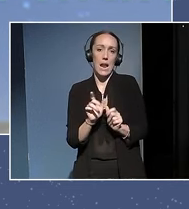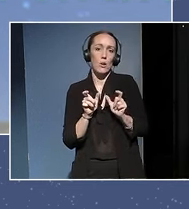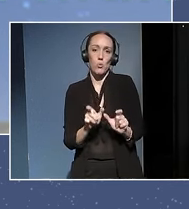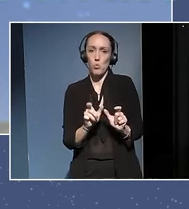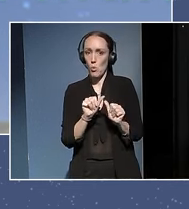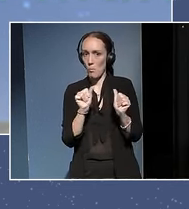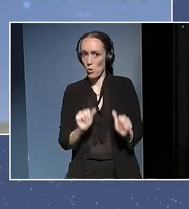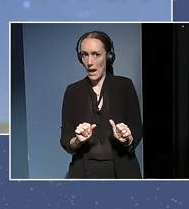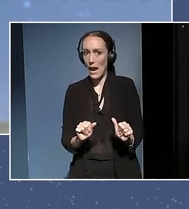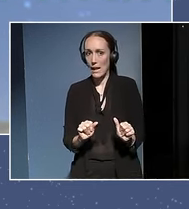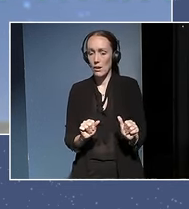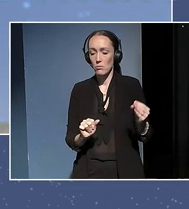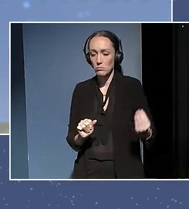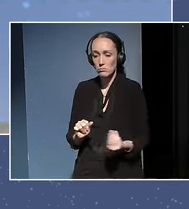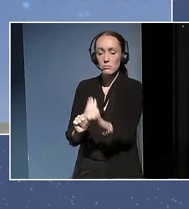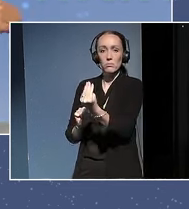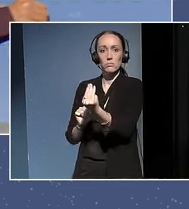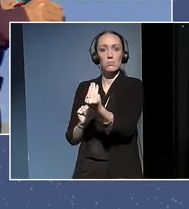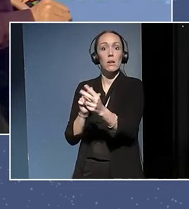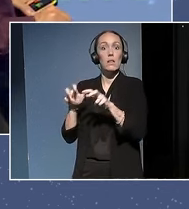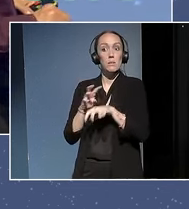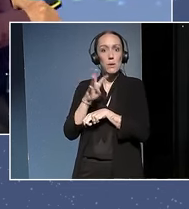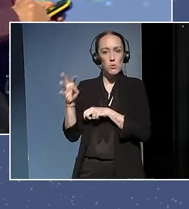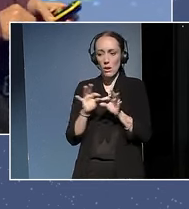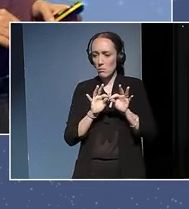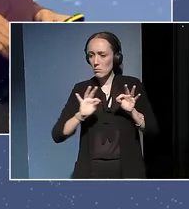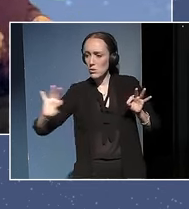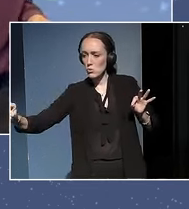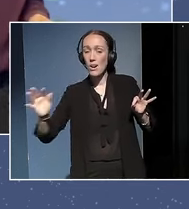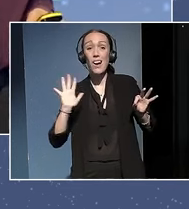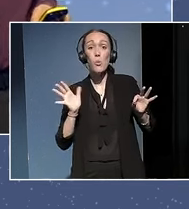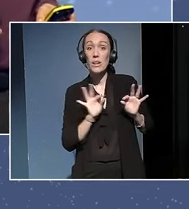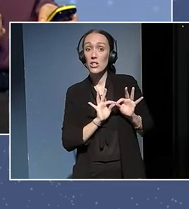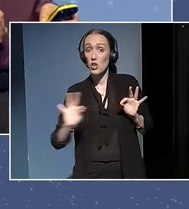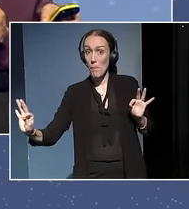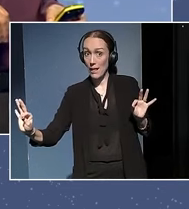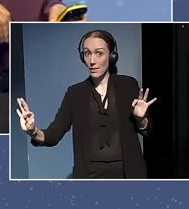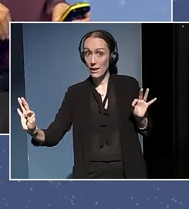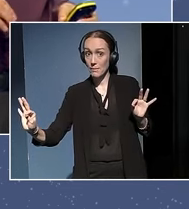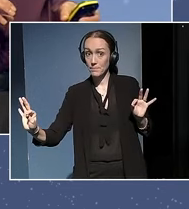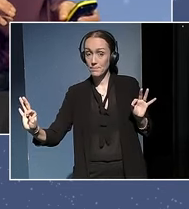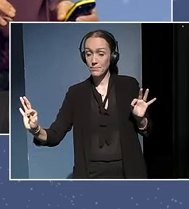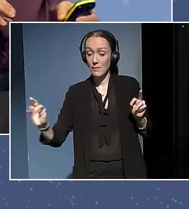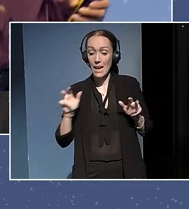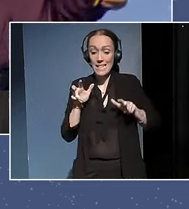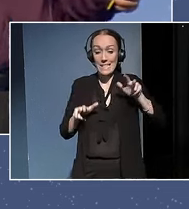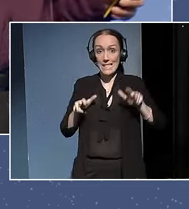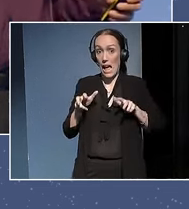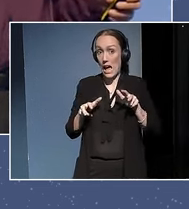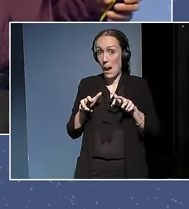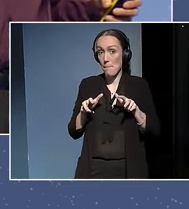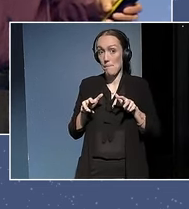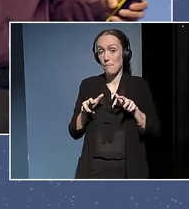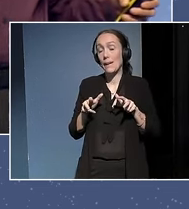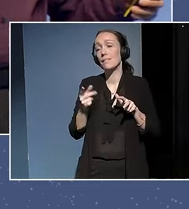spinosauro che salta fuori È lungo 15 m a arti anteriori che ancora